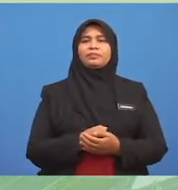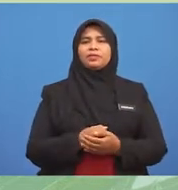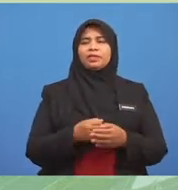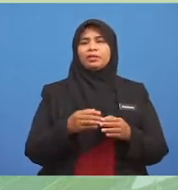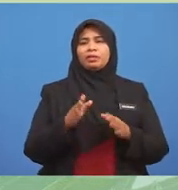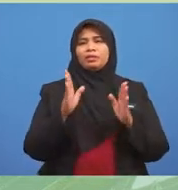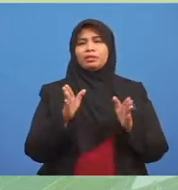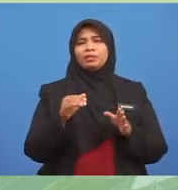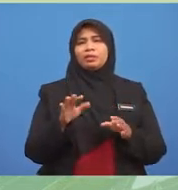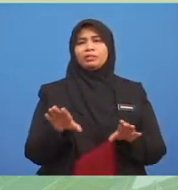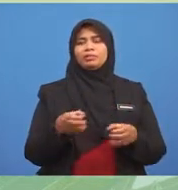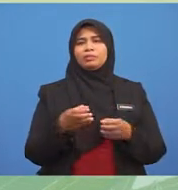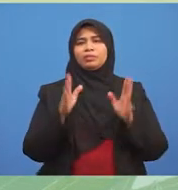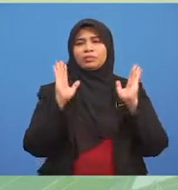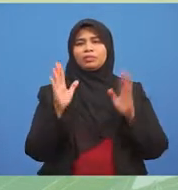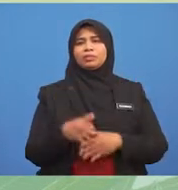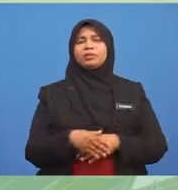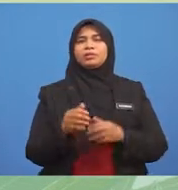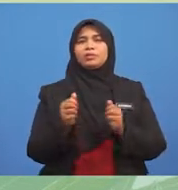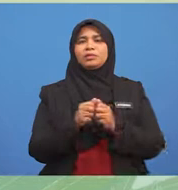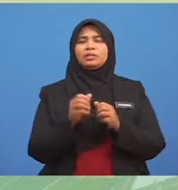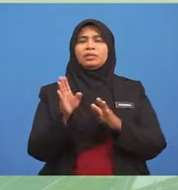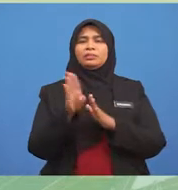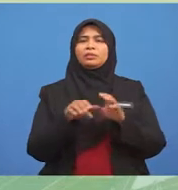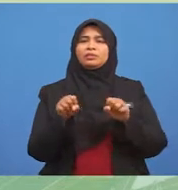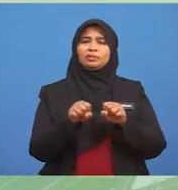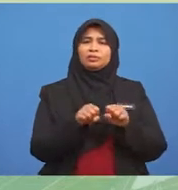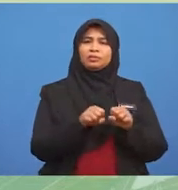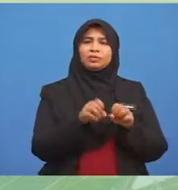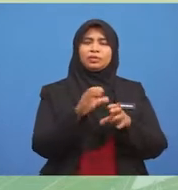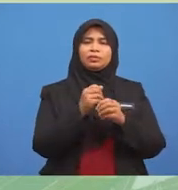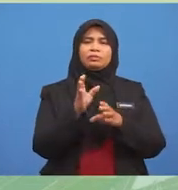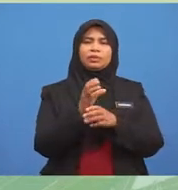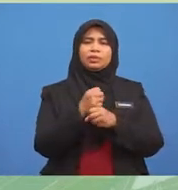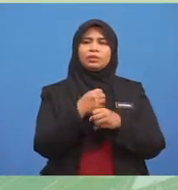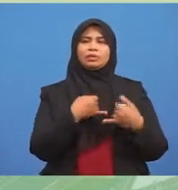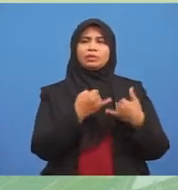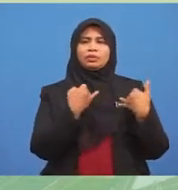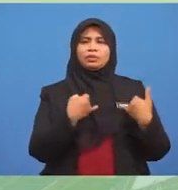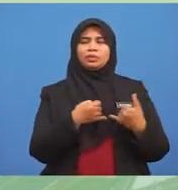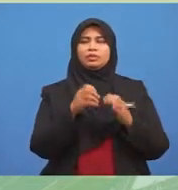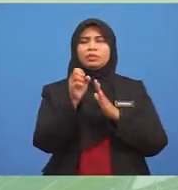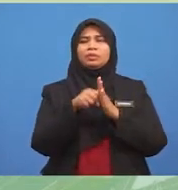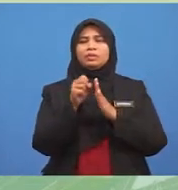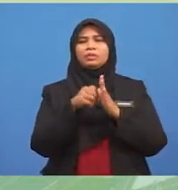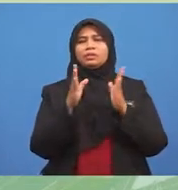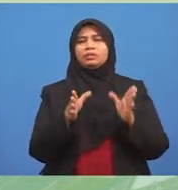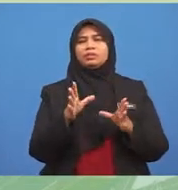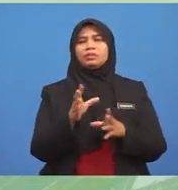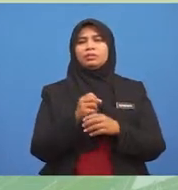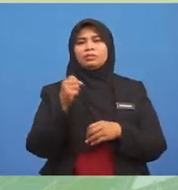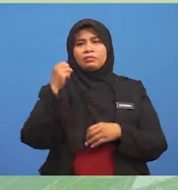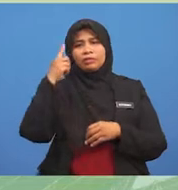penuh kesungguhan dapat membentuk jiwa seseorang itu memahami hakikat ubudiyah